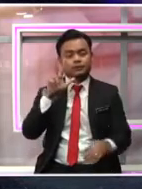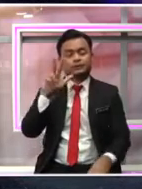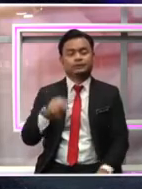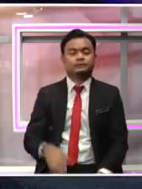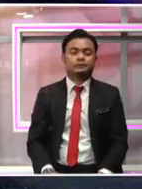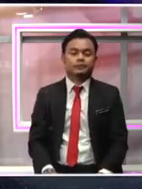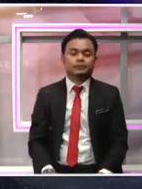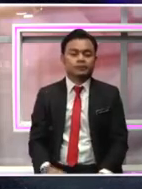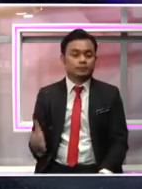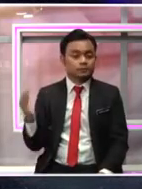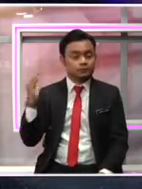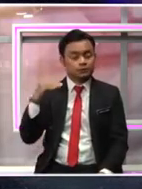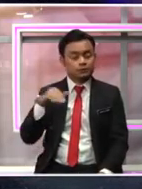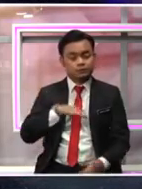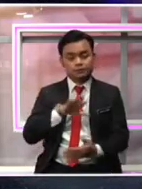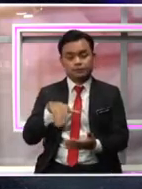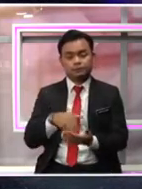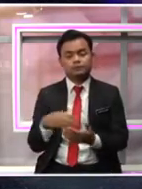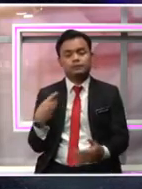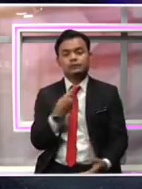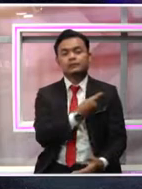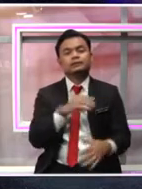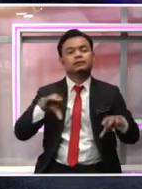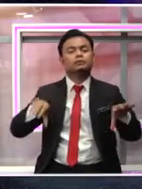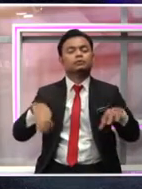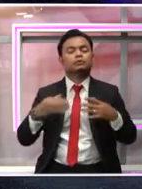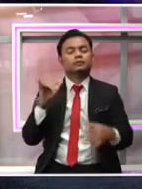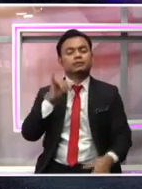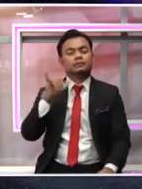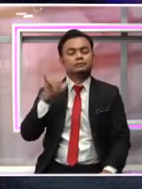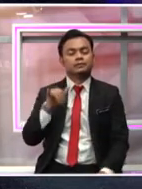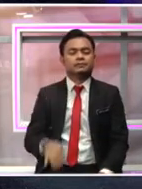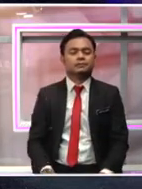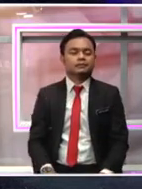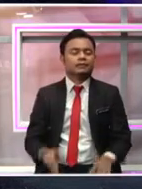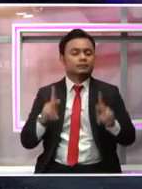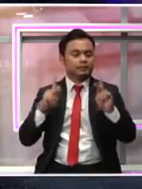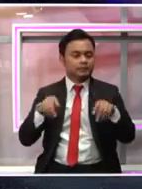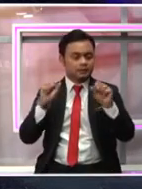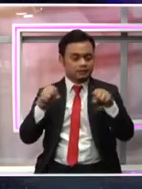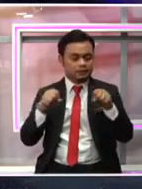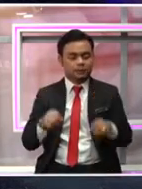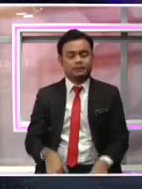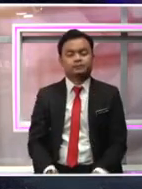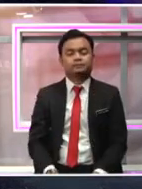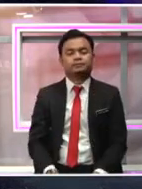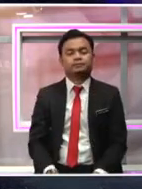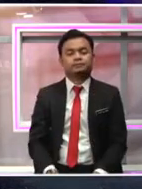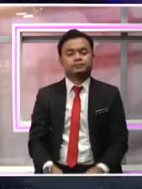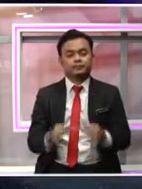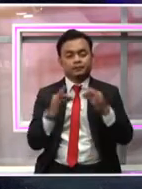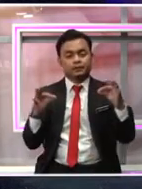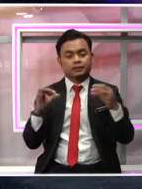jemur ini rumah kita lakukan bersama-sama boleh Oh pasti boleh mudah di rumah Ki kayak ketiga